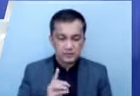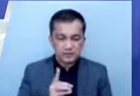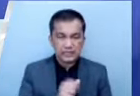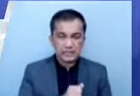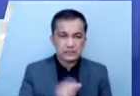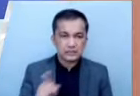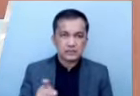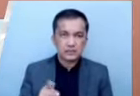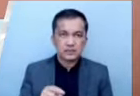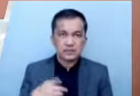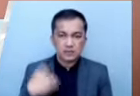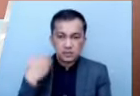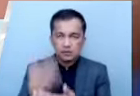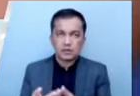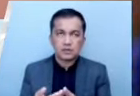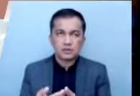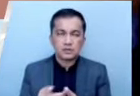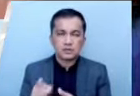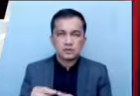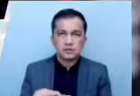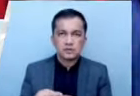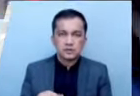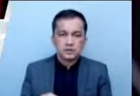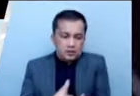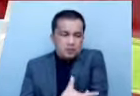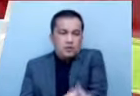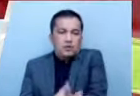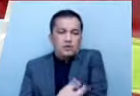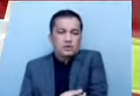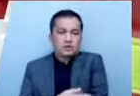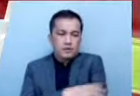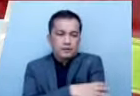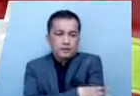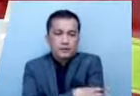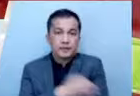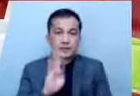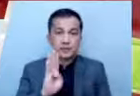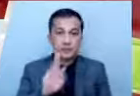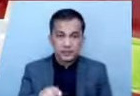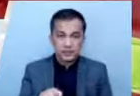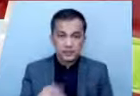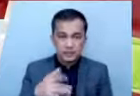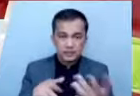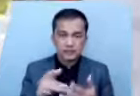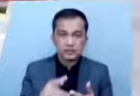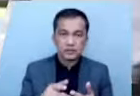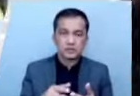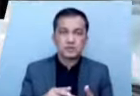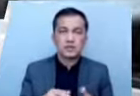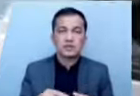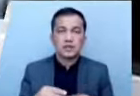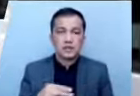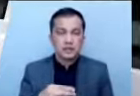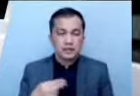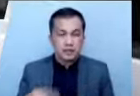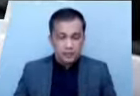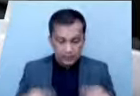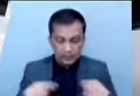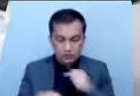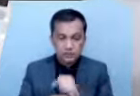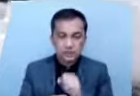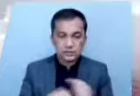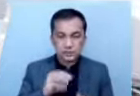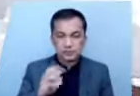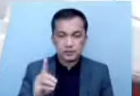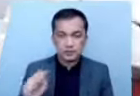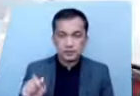kong nagpapakuha ng blood pressure sa mga nag-iikot na health personnel ng MMDA. Ang traffic enforcer na si